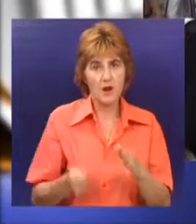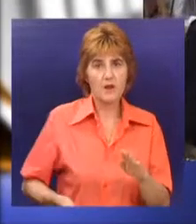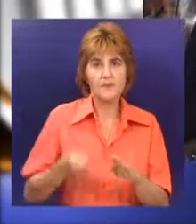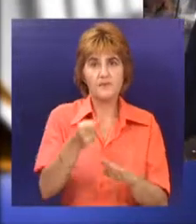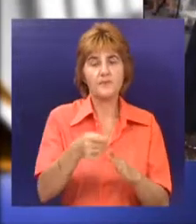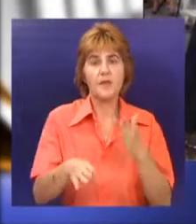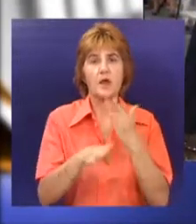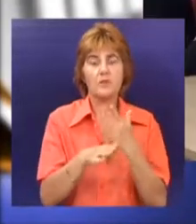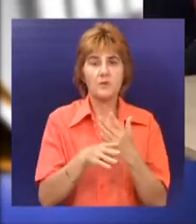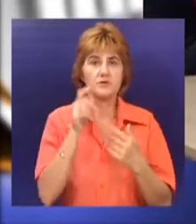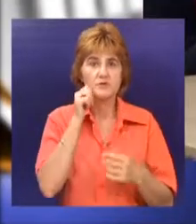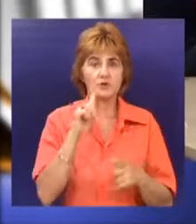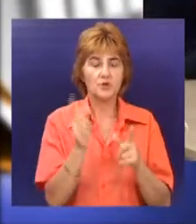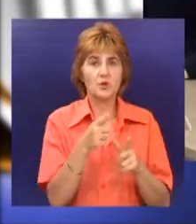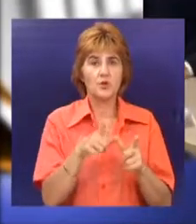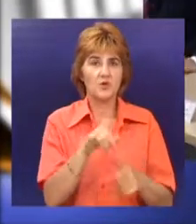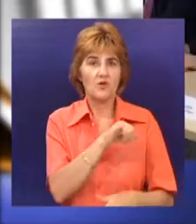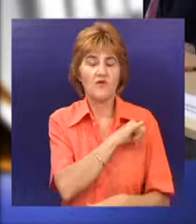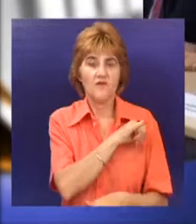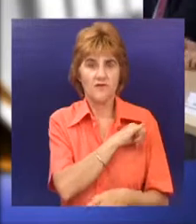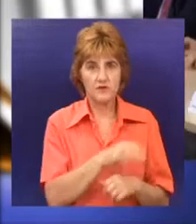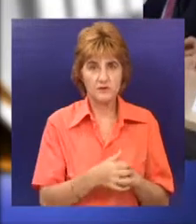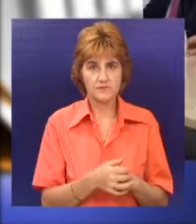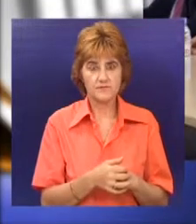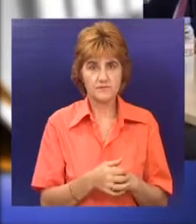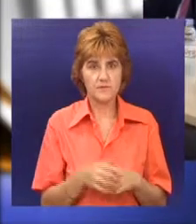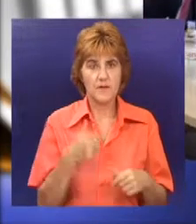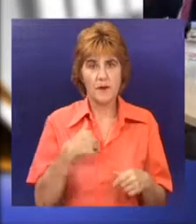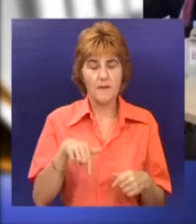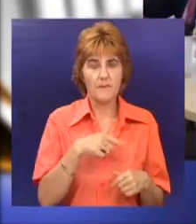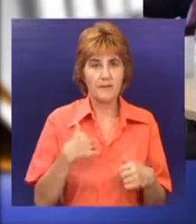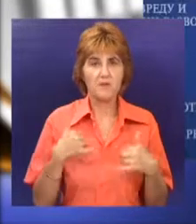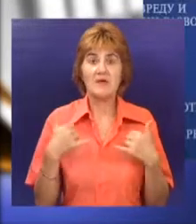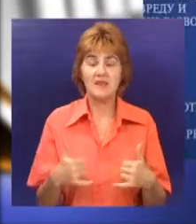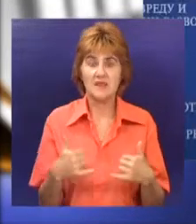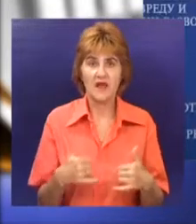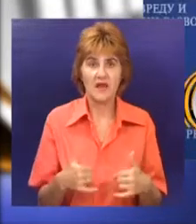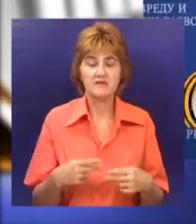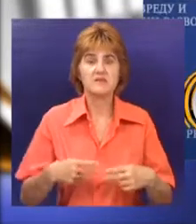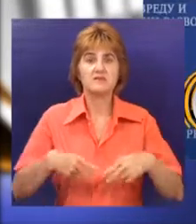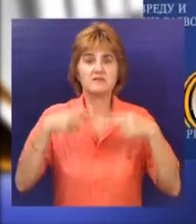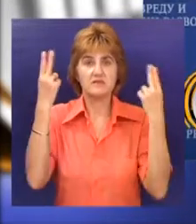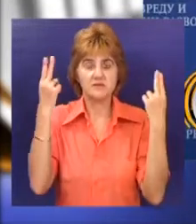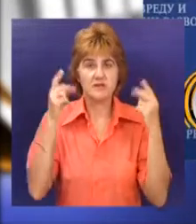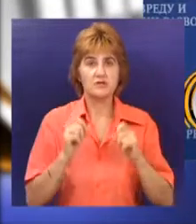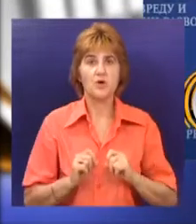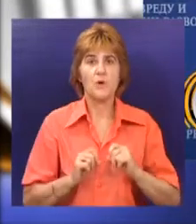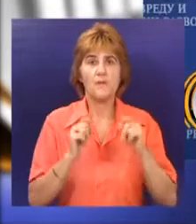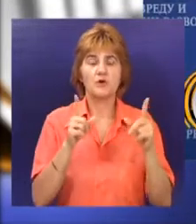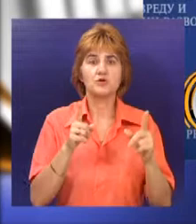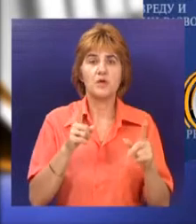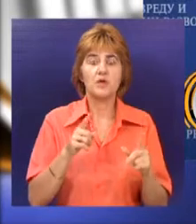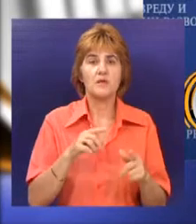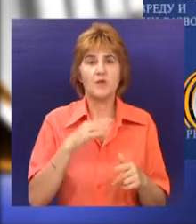za samozapošljavanje na teritoriji Vojvodine. Mi ćemo danas više nego jasno na ovom događaju da pošaljemo dve